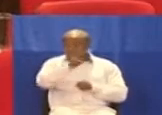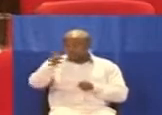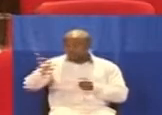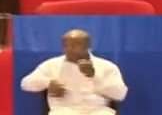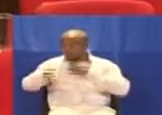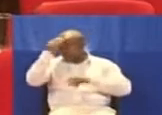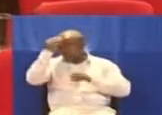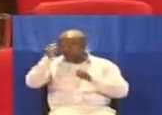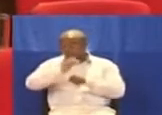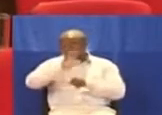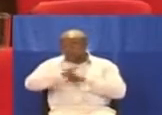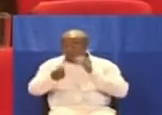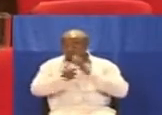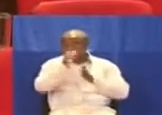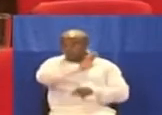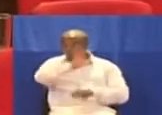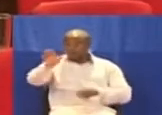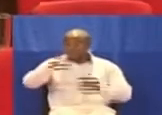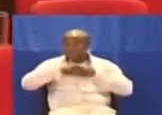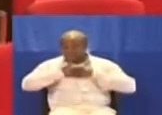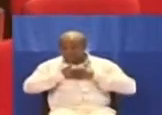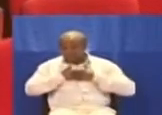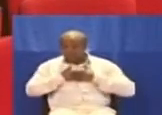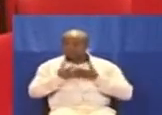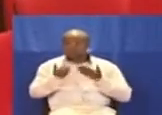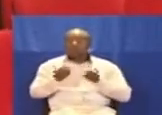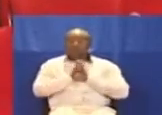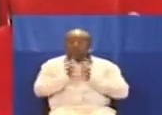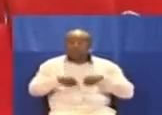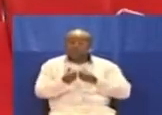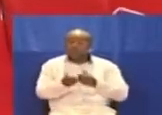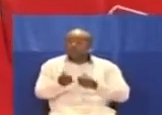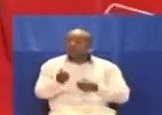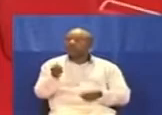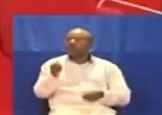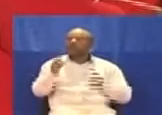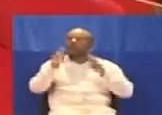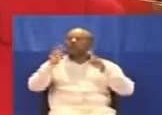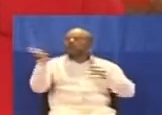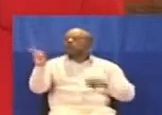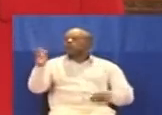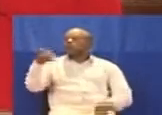kwako. Asante sana. Mheshimiwa Spika, naomba kutoa hoja.